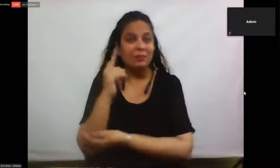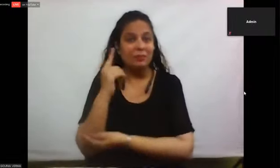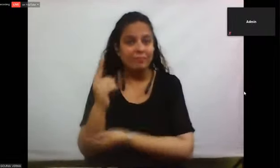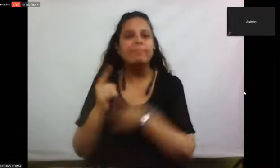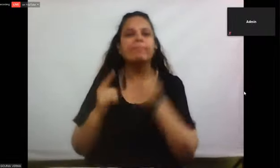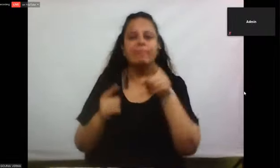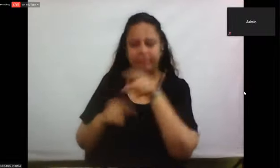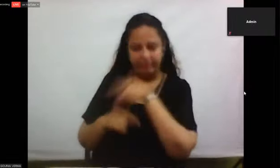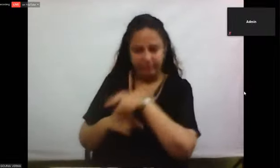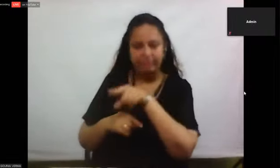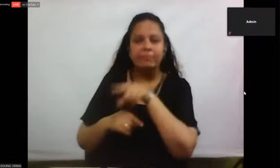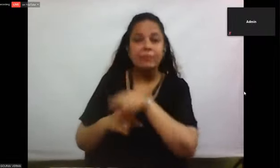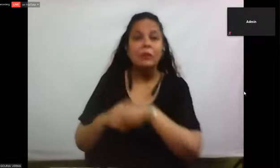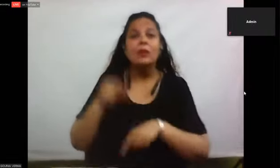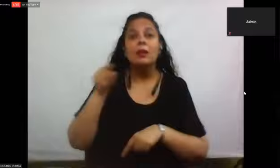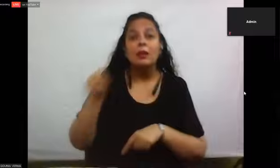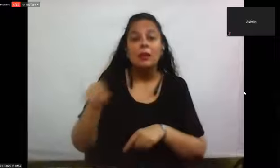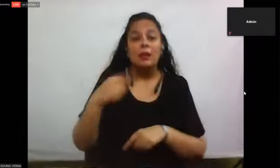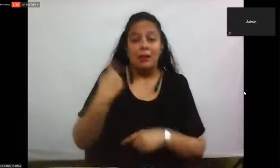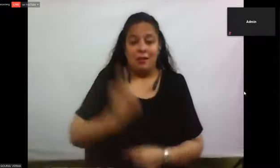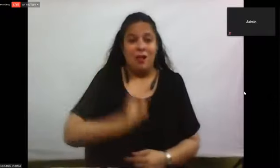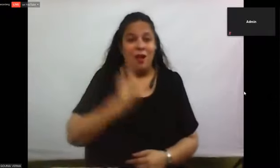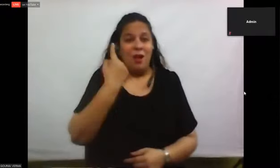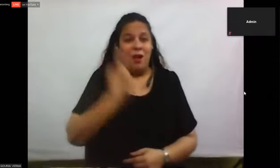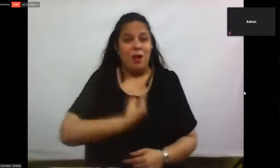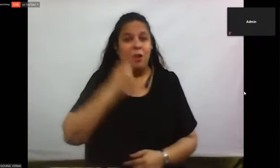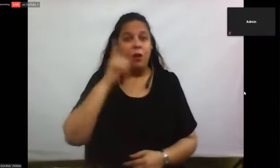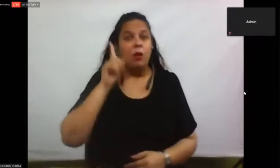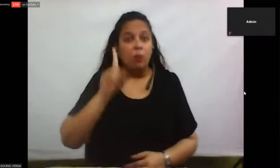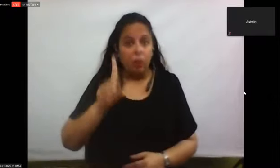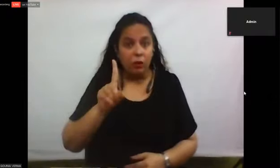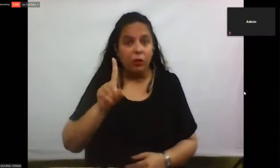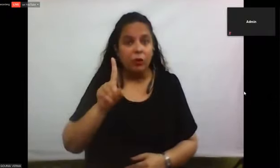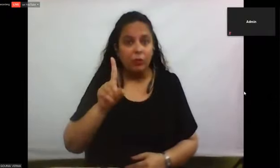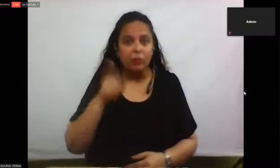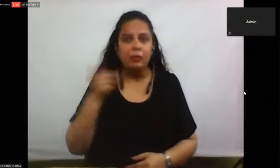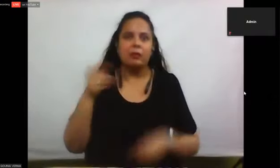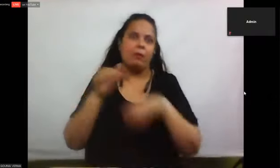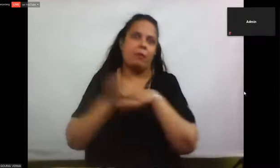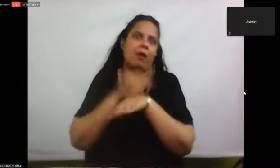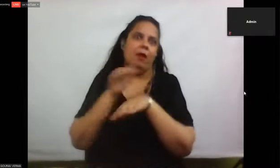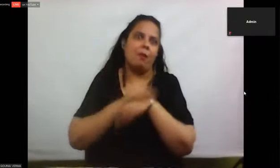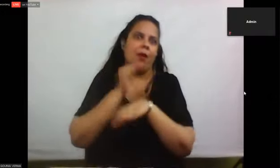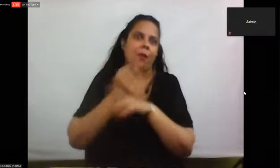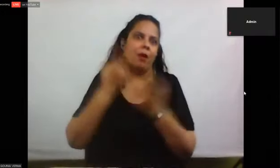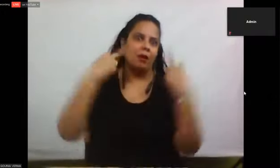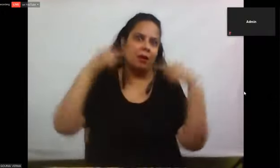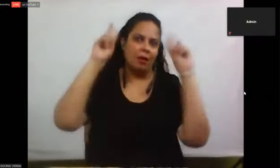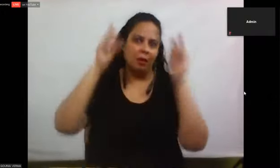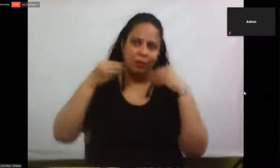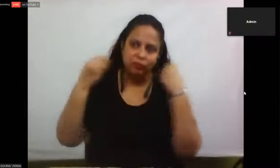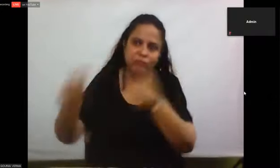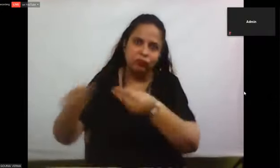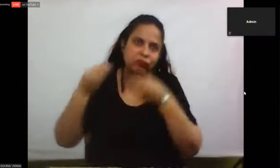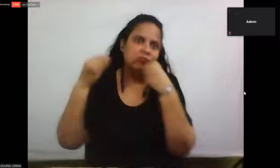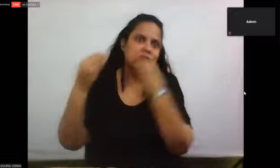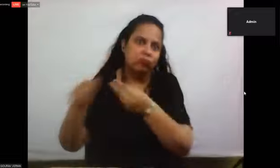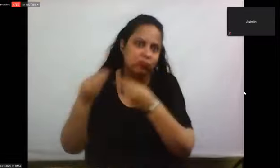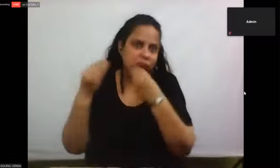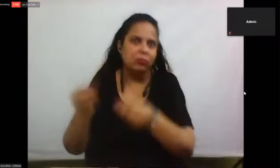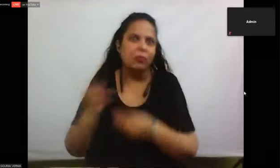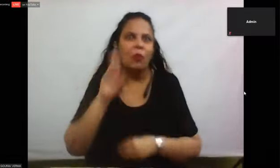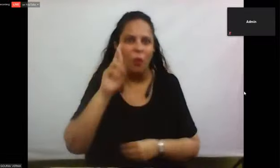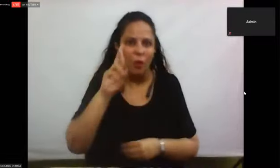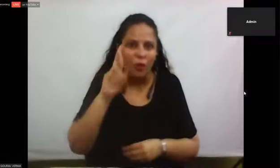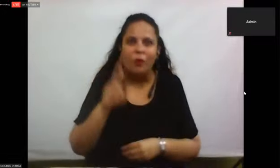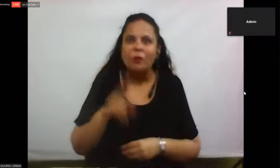दैट probably being a single child, he has also been pampered a lot by extended family. The rules